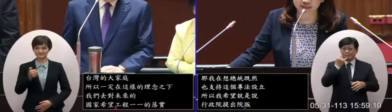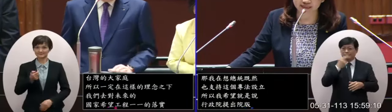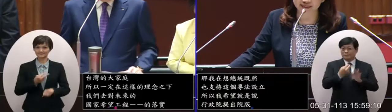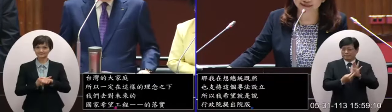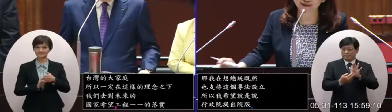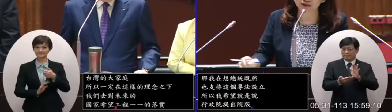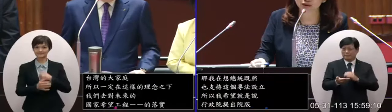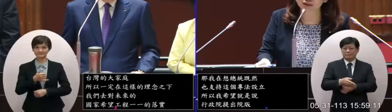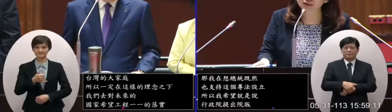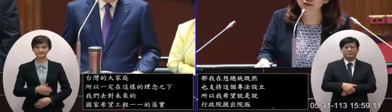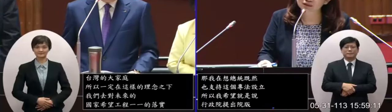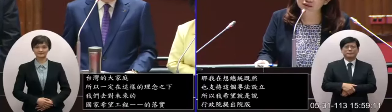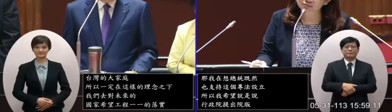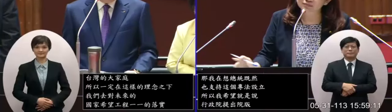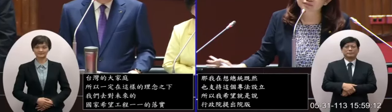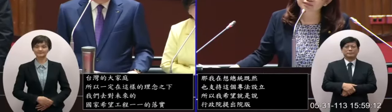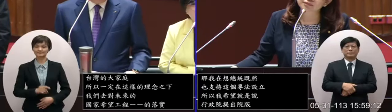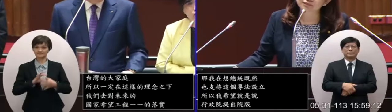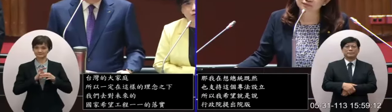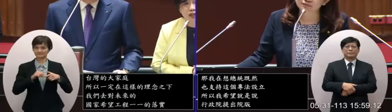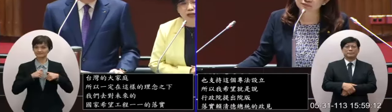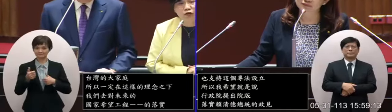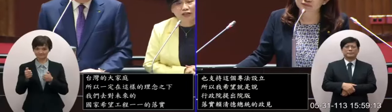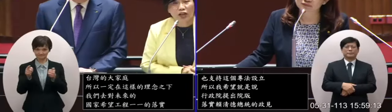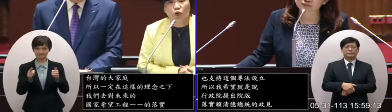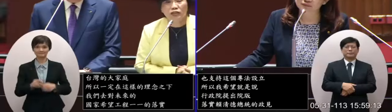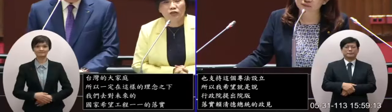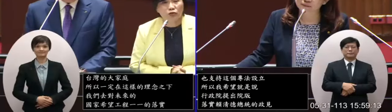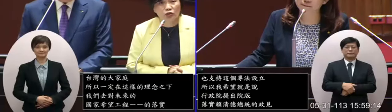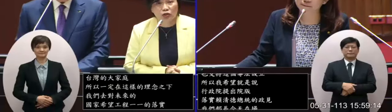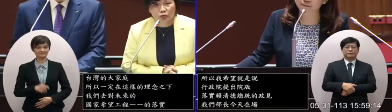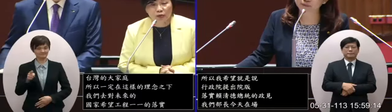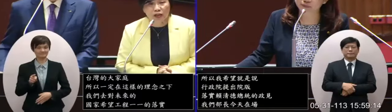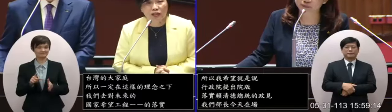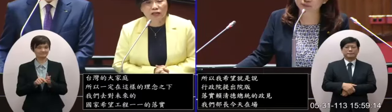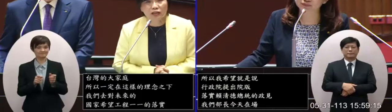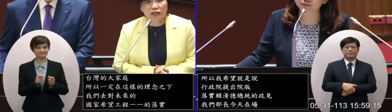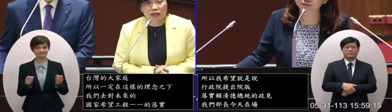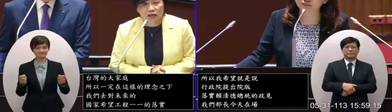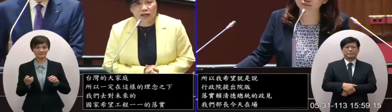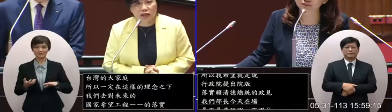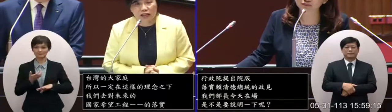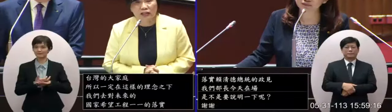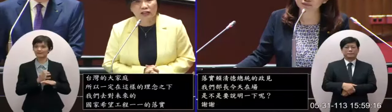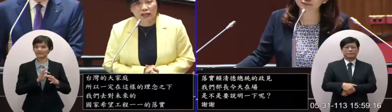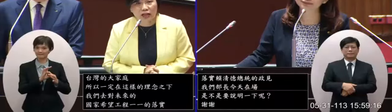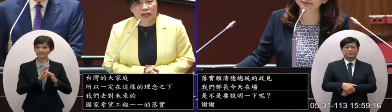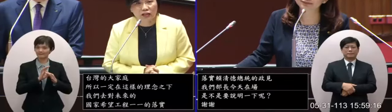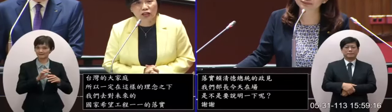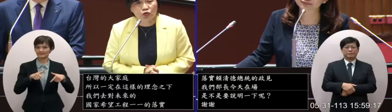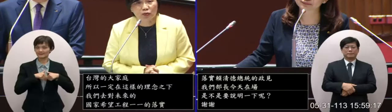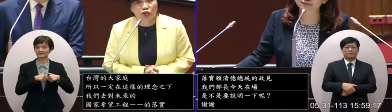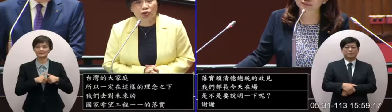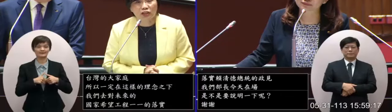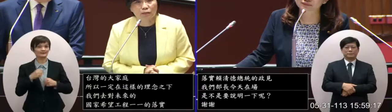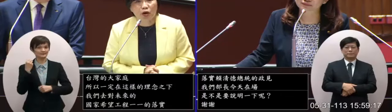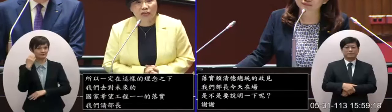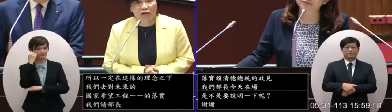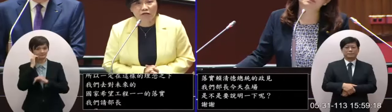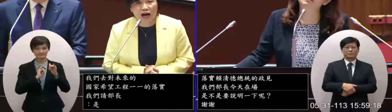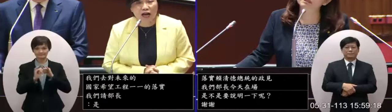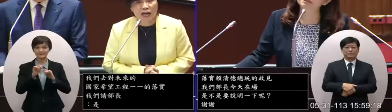员的关 心一下呢。 是，谢谢罗委员的关心。罗委员长久以来都非常关心新住民，而且您自己也领衔提案了新住民的